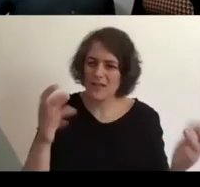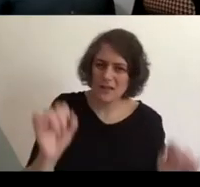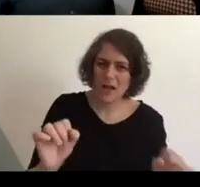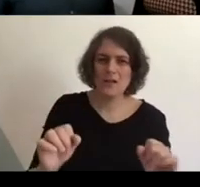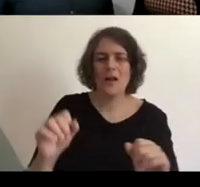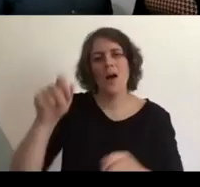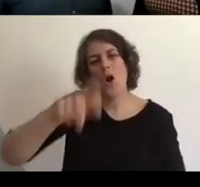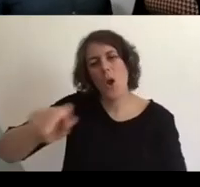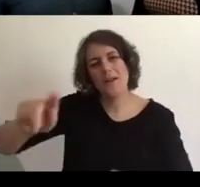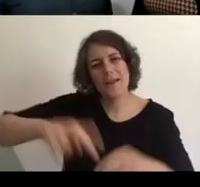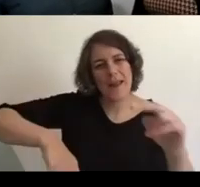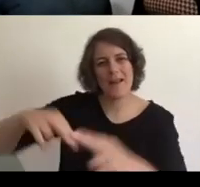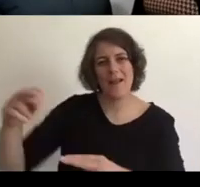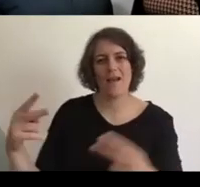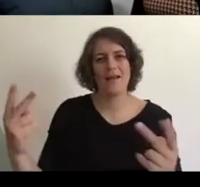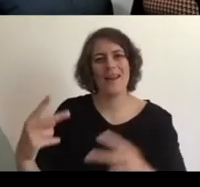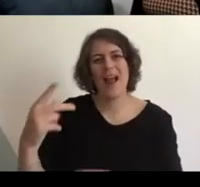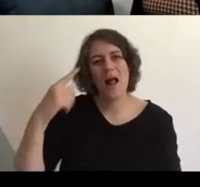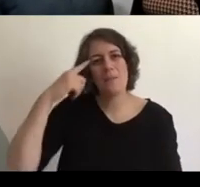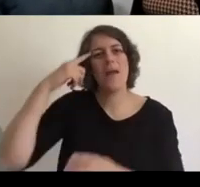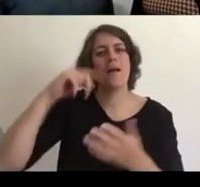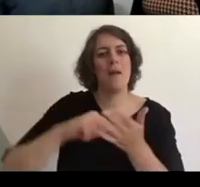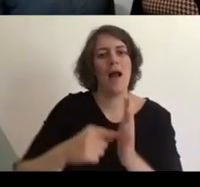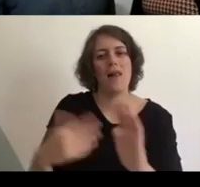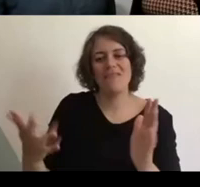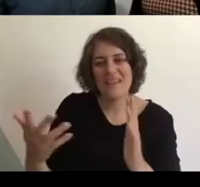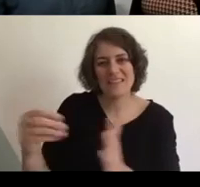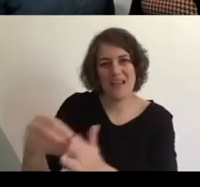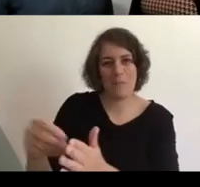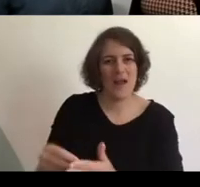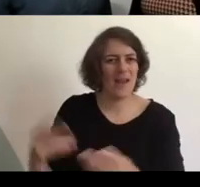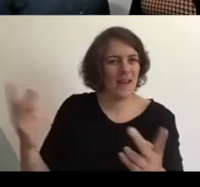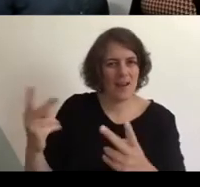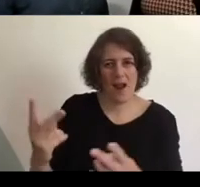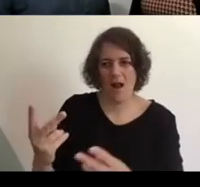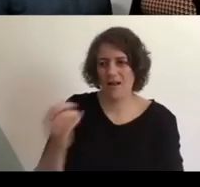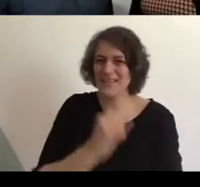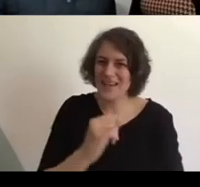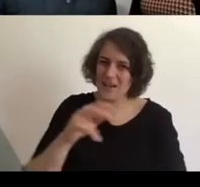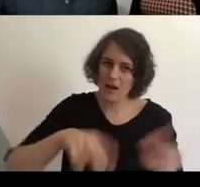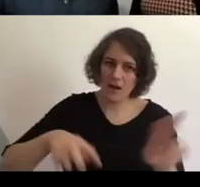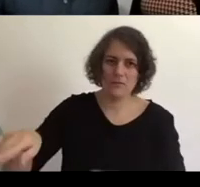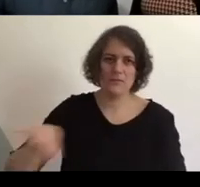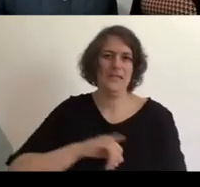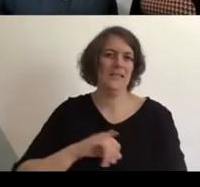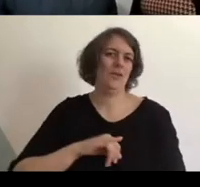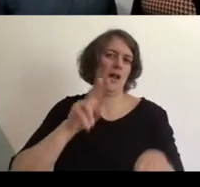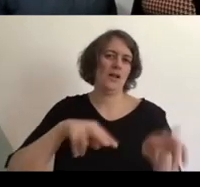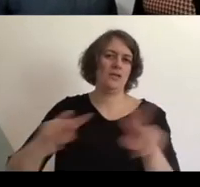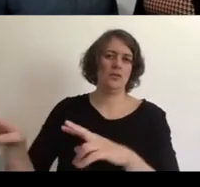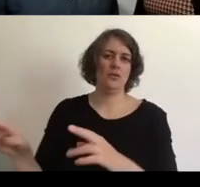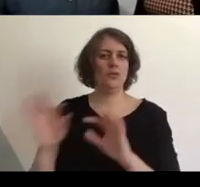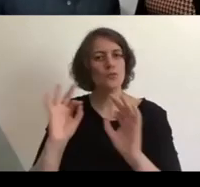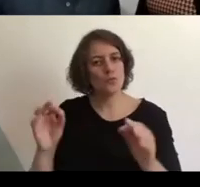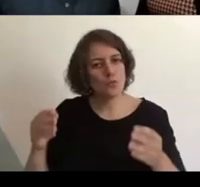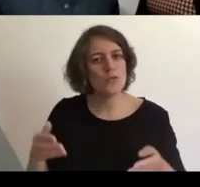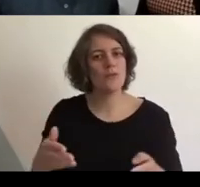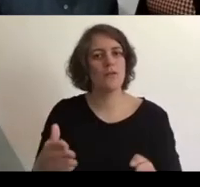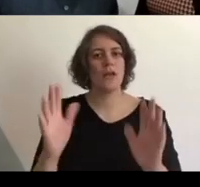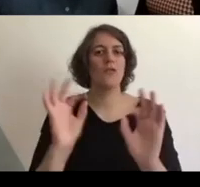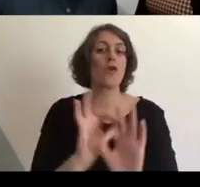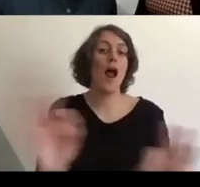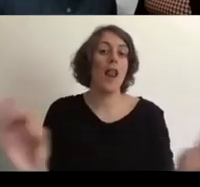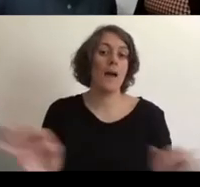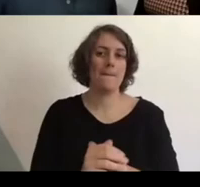egal welches Merkmal sie gegebenenfalls begleiten mag. Und das kann einfach nur ein Gewinn sein für alle. Grazia,